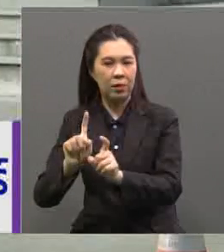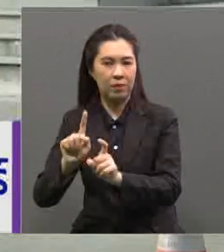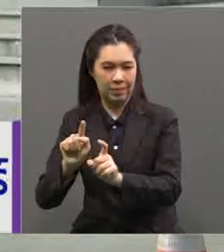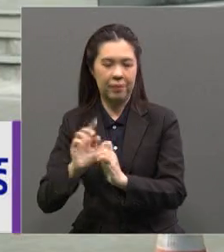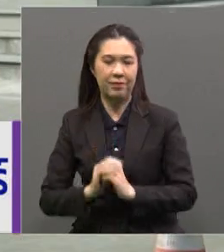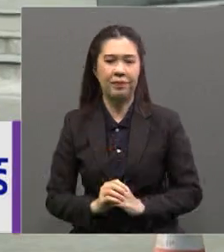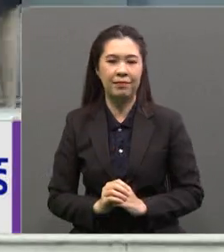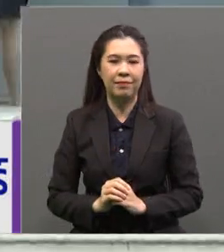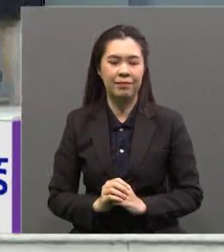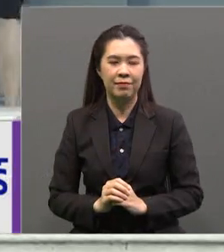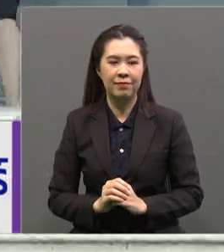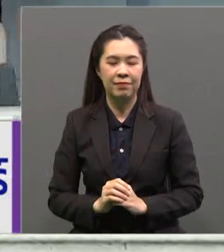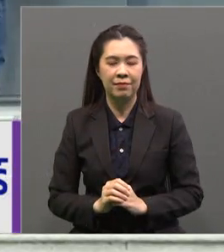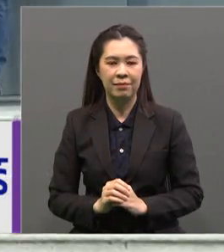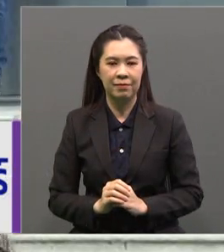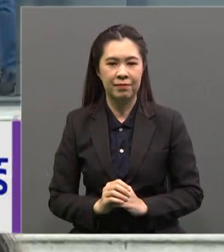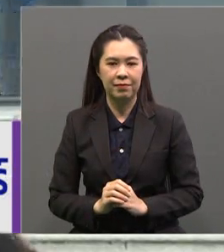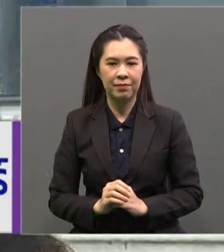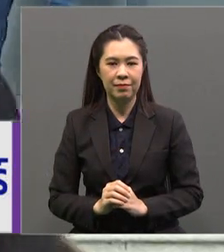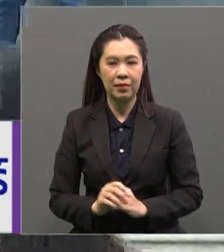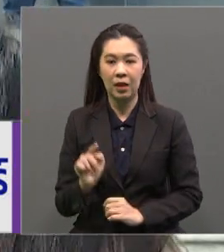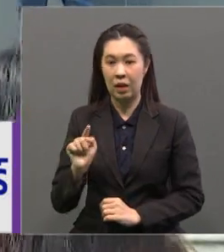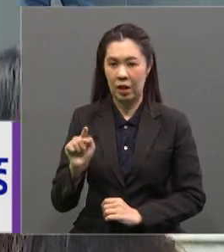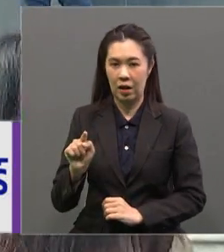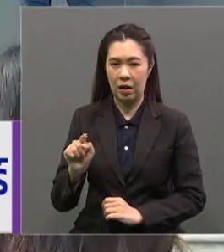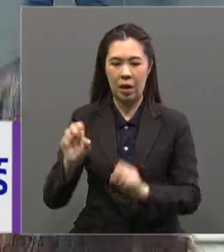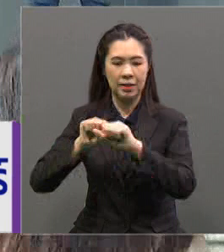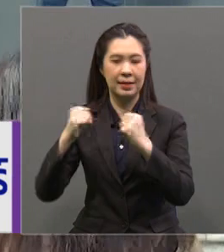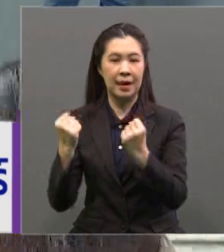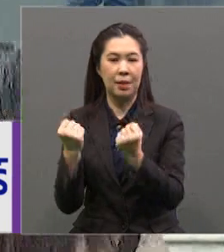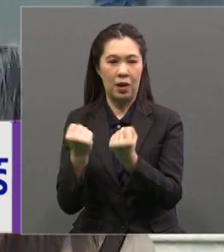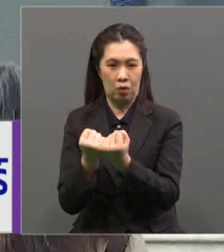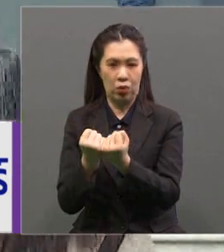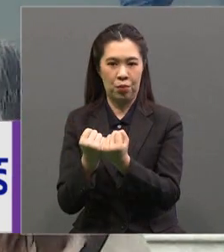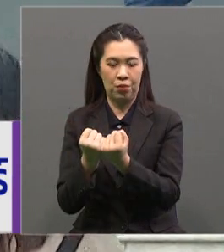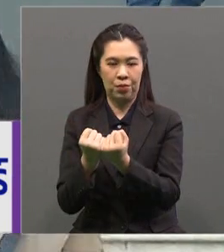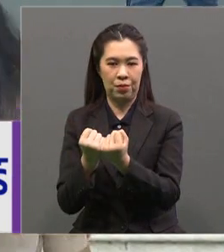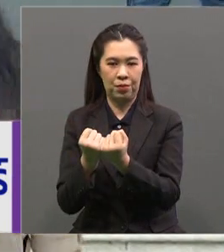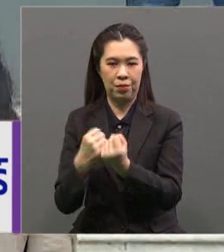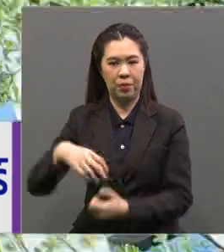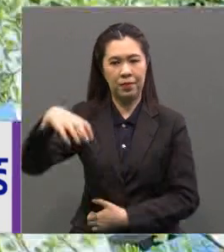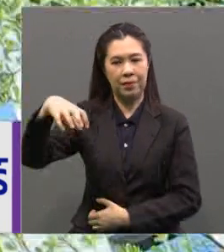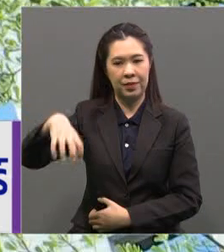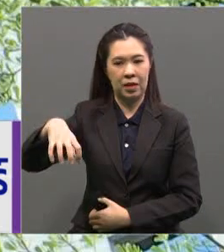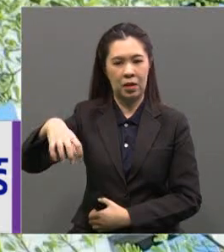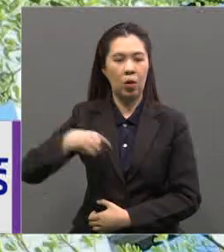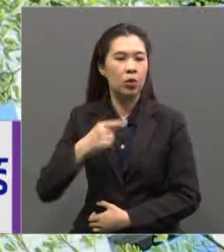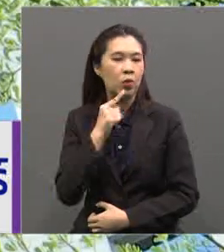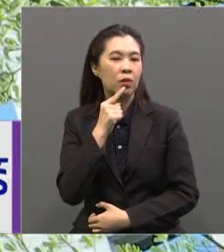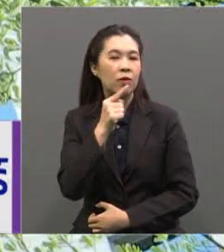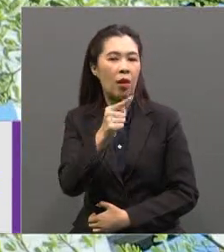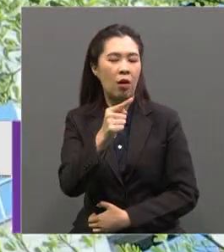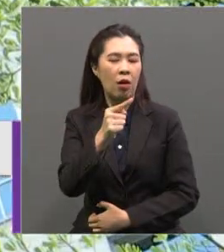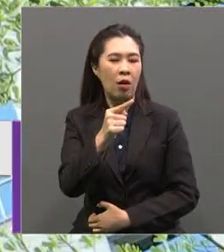แห่งพระราชบัญญัติเดียวกันทั้งนี้ค่ะคดีดังกล่าวทางสมาคมองค์การพิทักษ์รัฐธรรมนูญไทยในฐานะผู้ฟ้องคดี